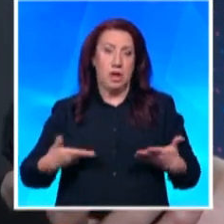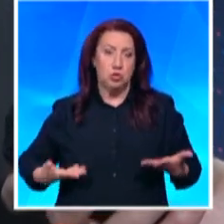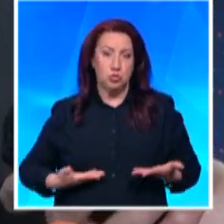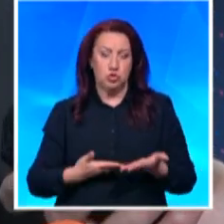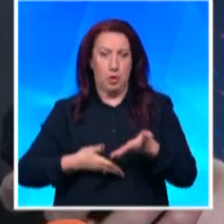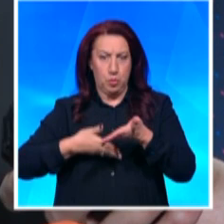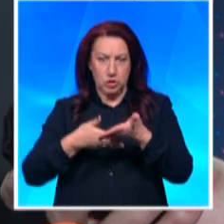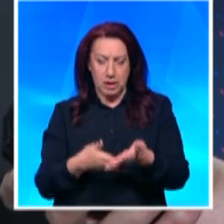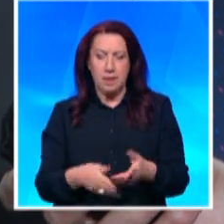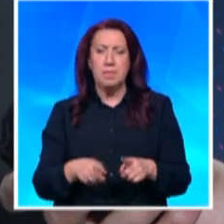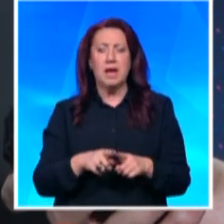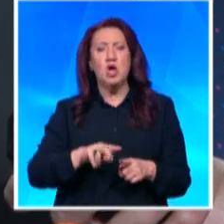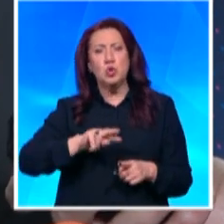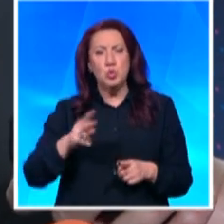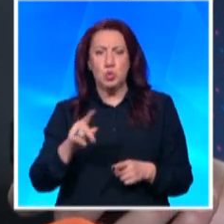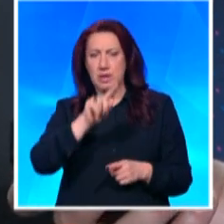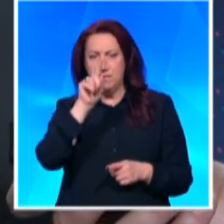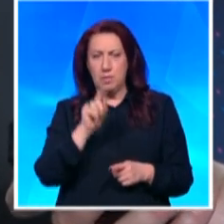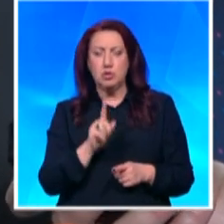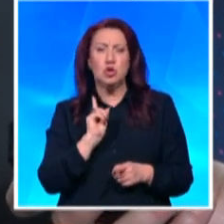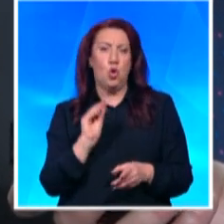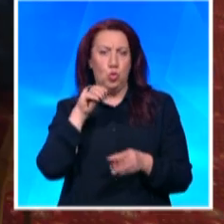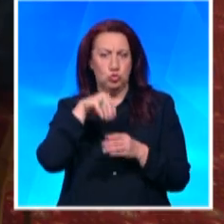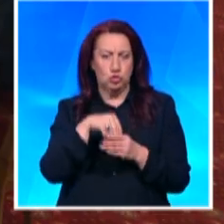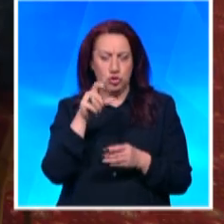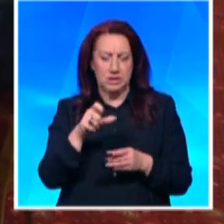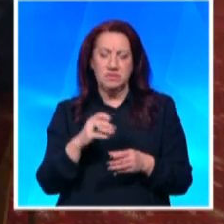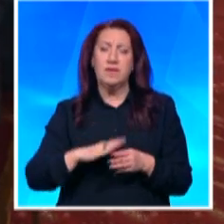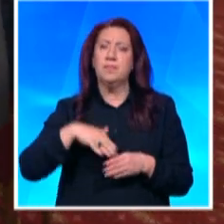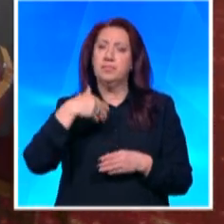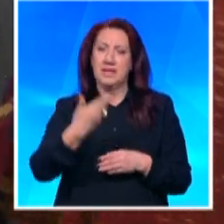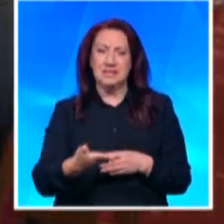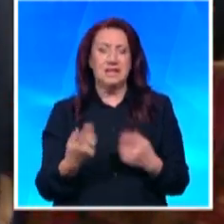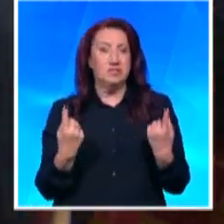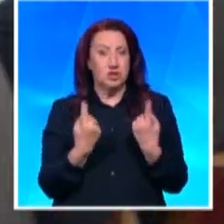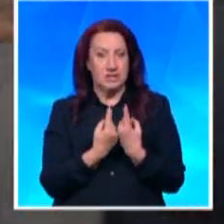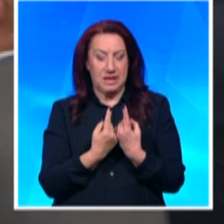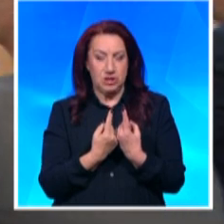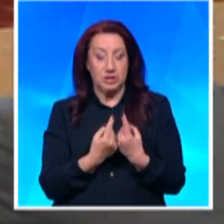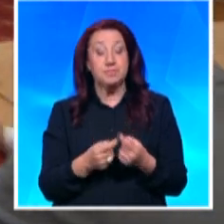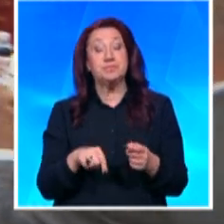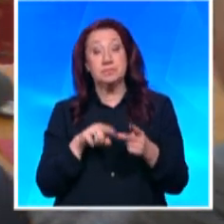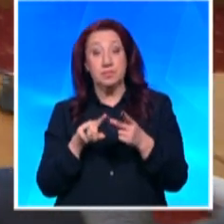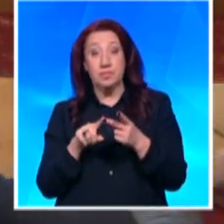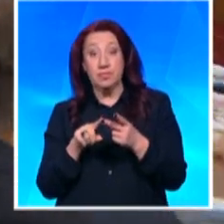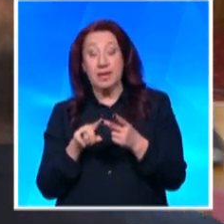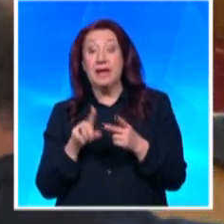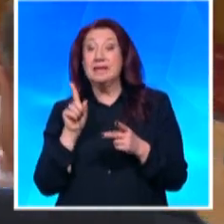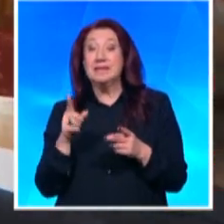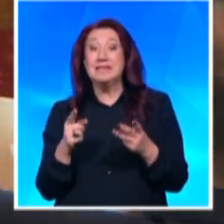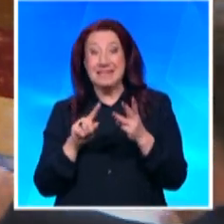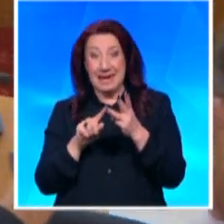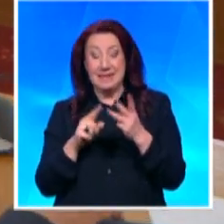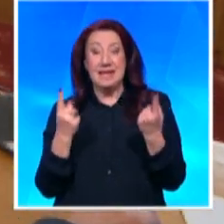всички останали въпроси, ще бъдат предмет на лидерска среща. Въпреки че срещата с БСП започна с уверението, че няма да се режат